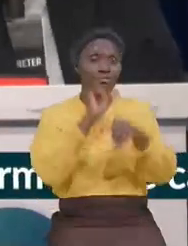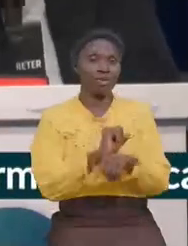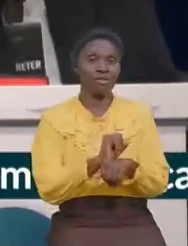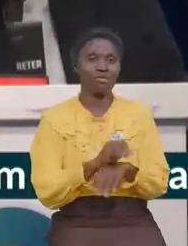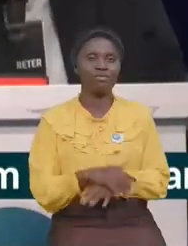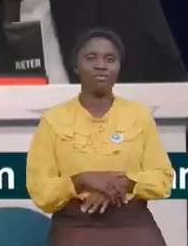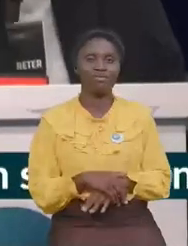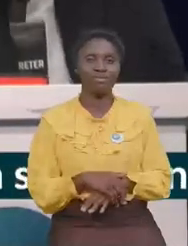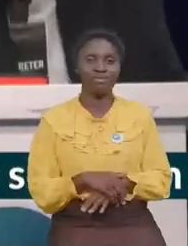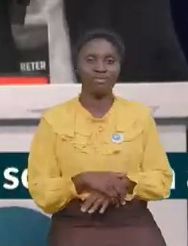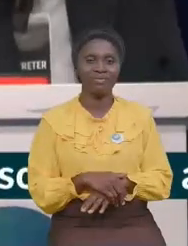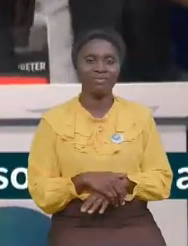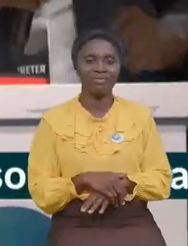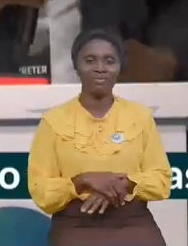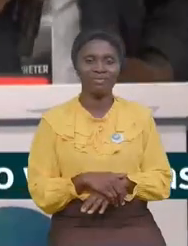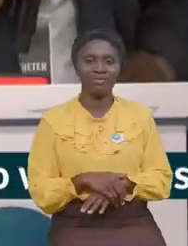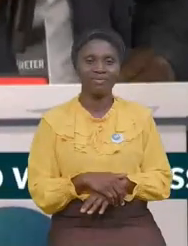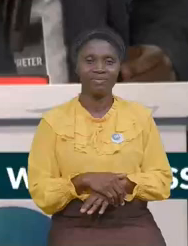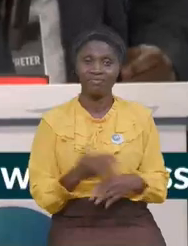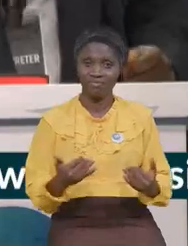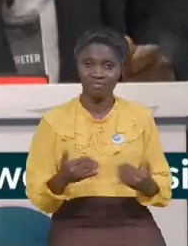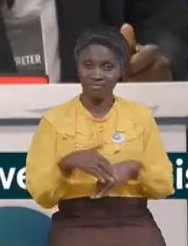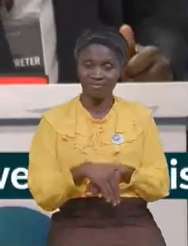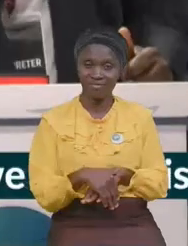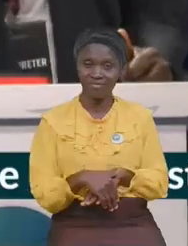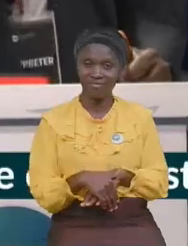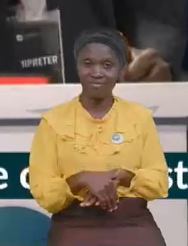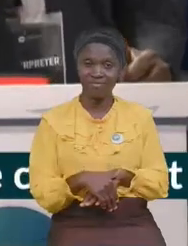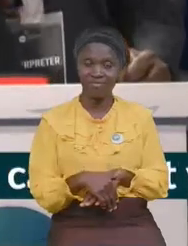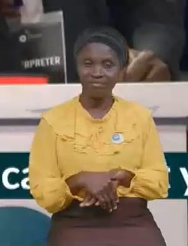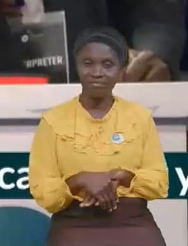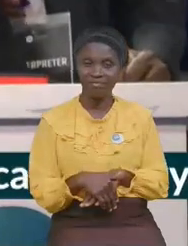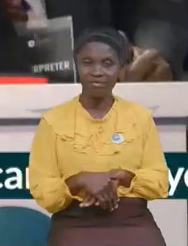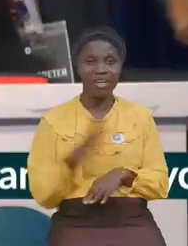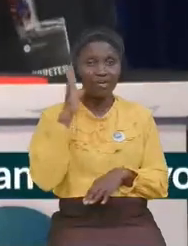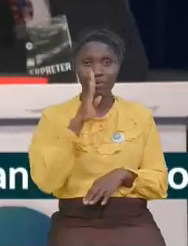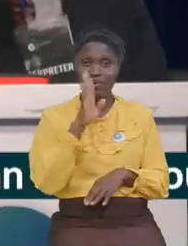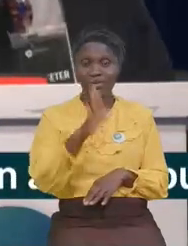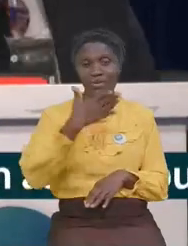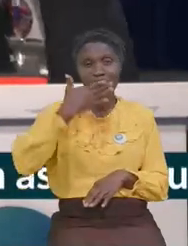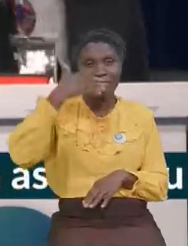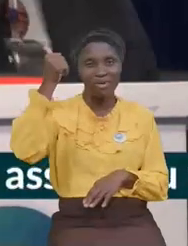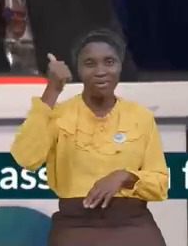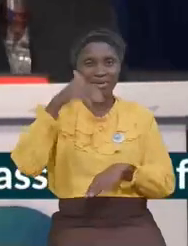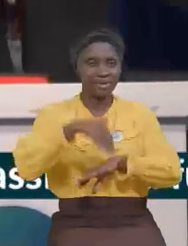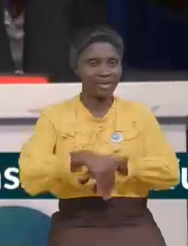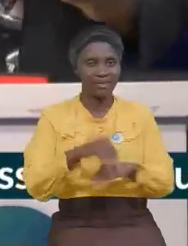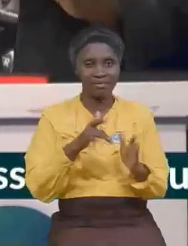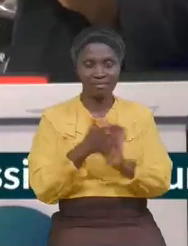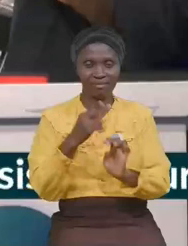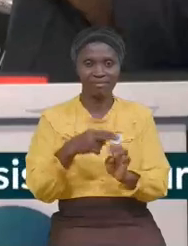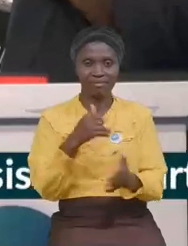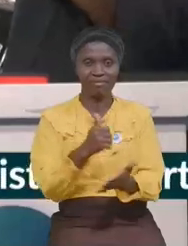miracles. Il est regorgé de toutes merveilles. Et ce soir